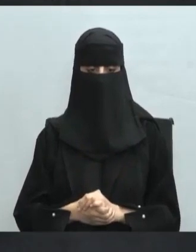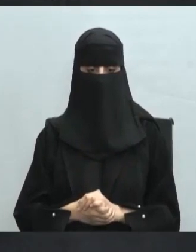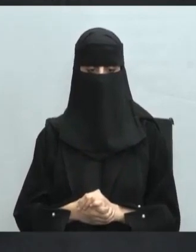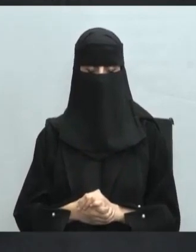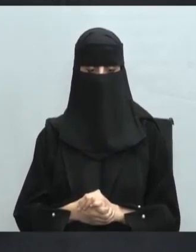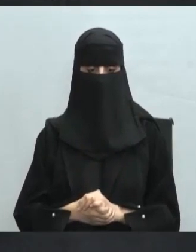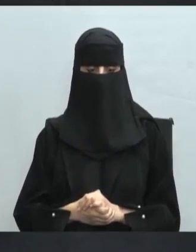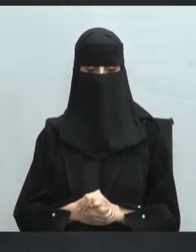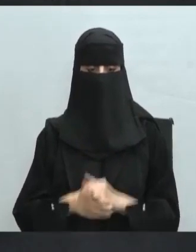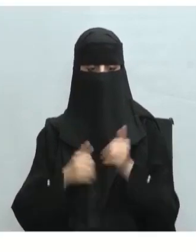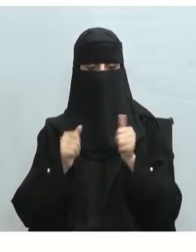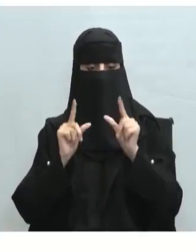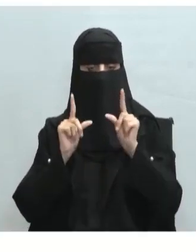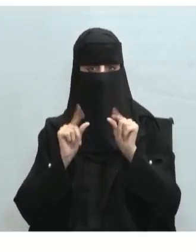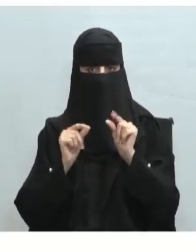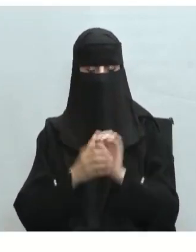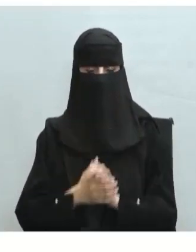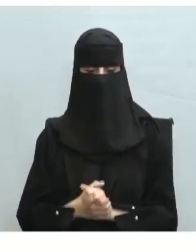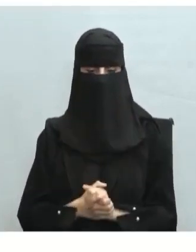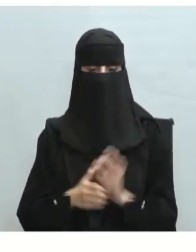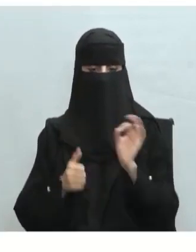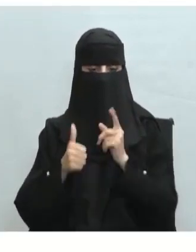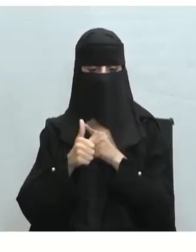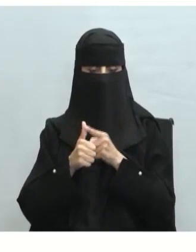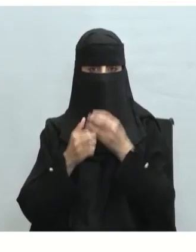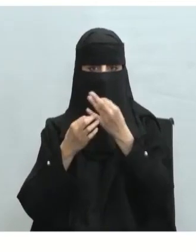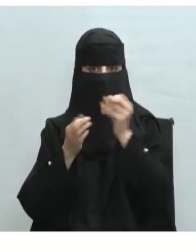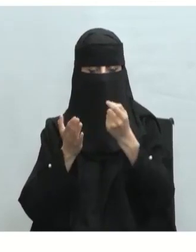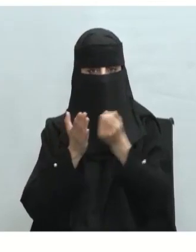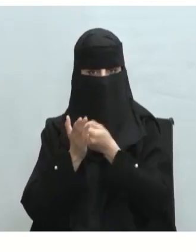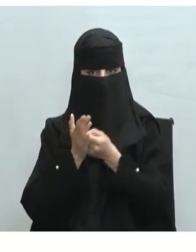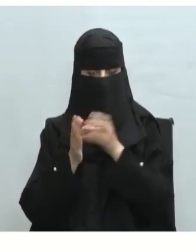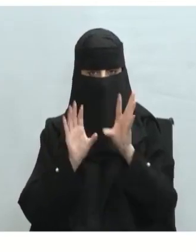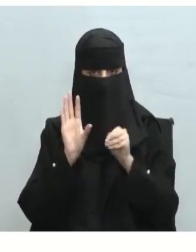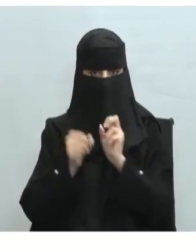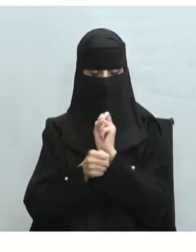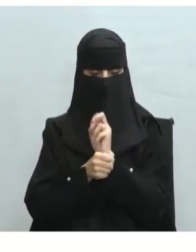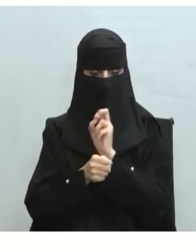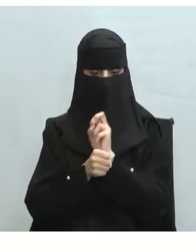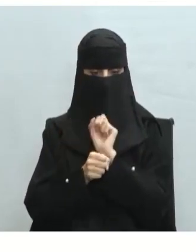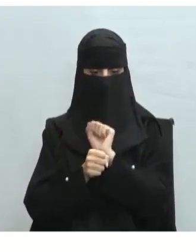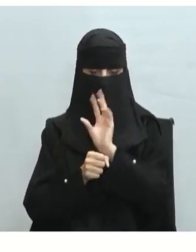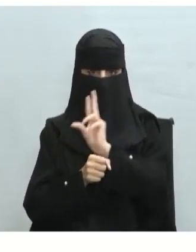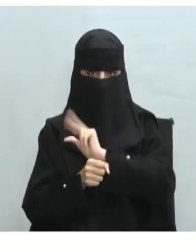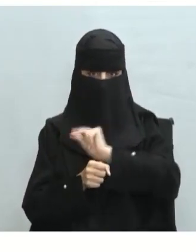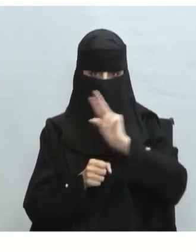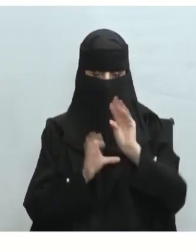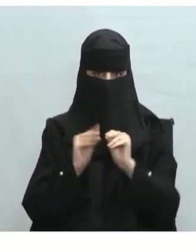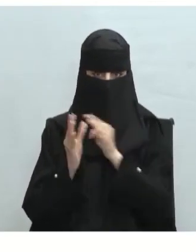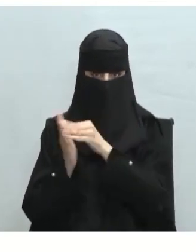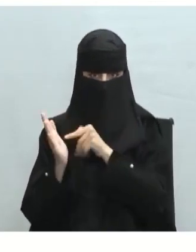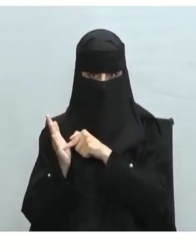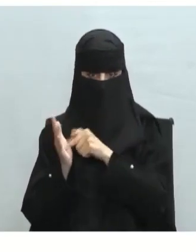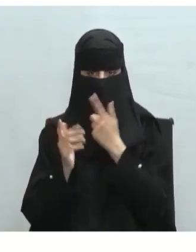الناقد جميل هنا مثلا لاحظ اكتب قصه تربويه مماثله تهدف الى تعزيز القيم